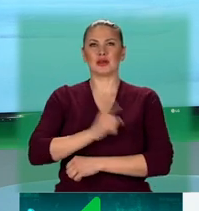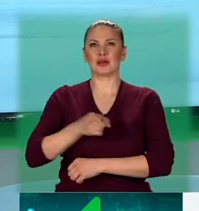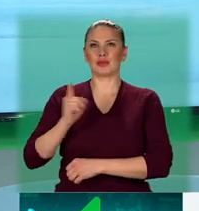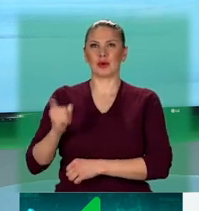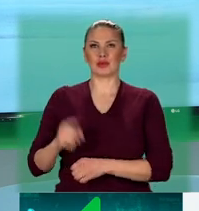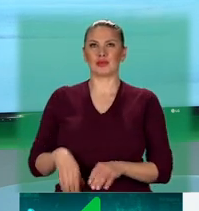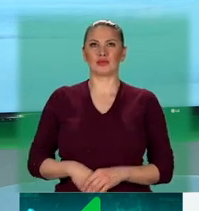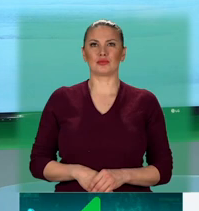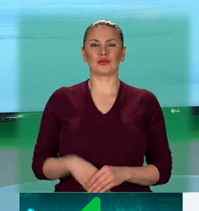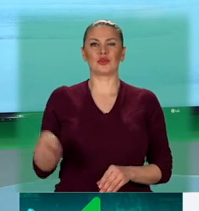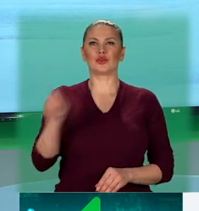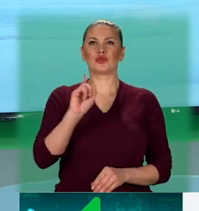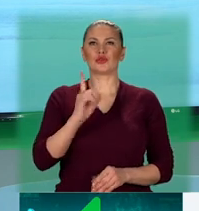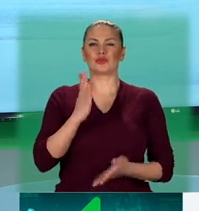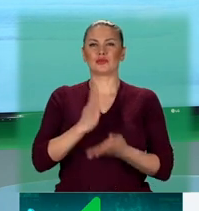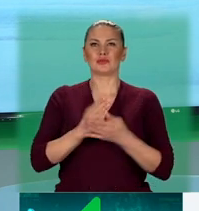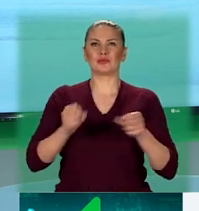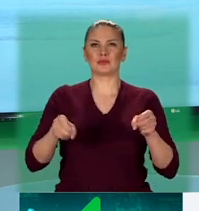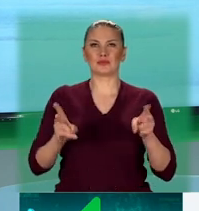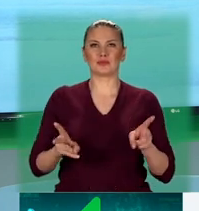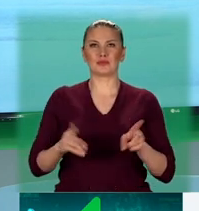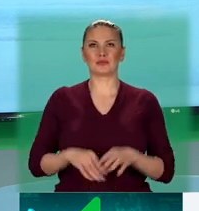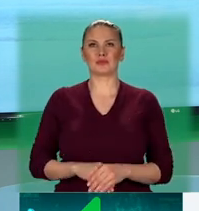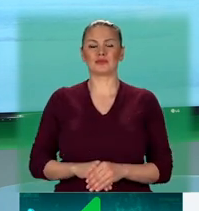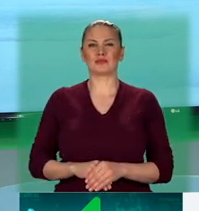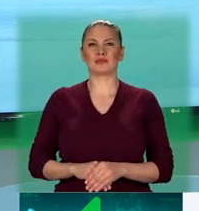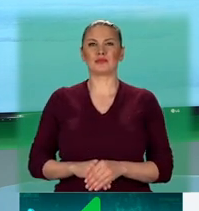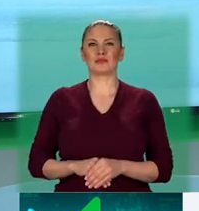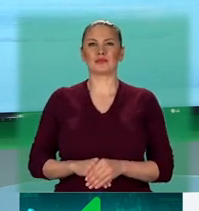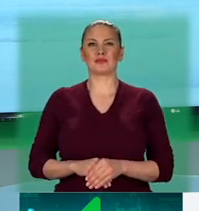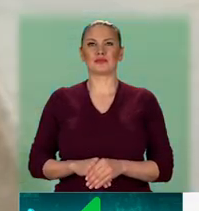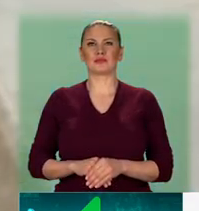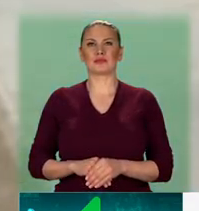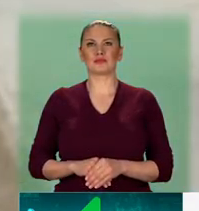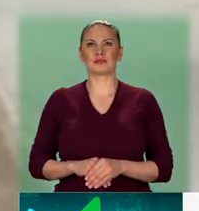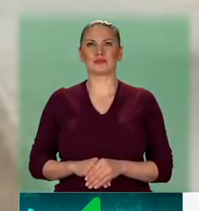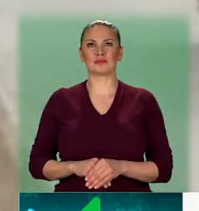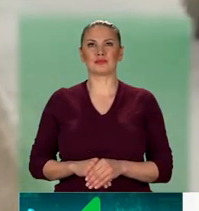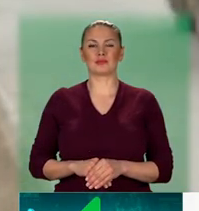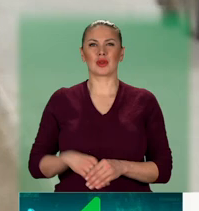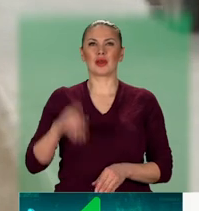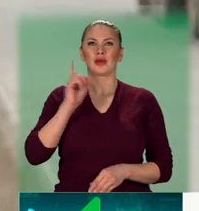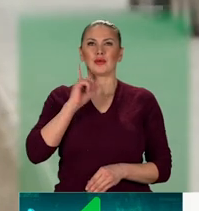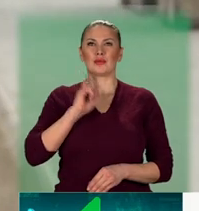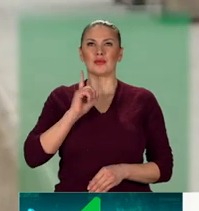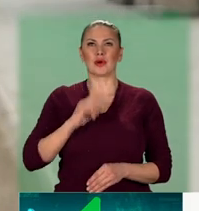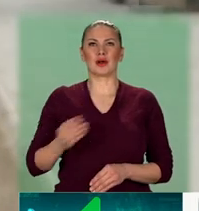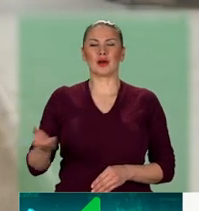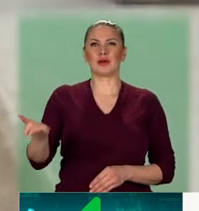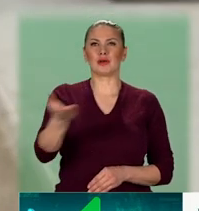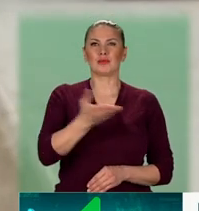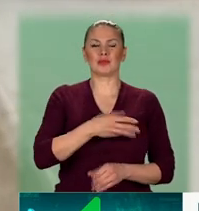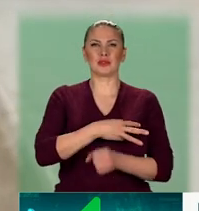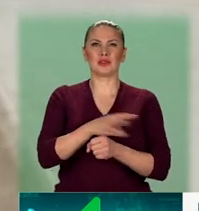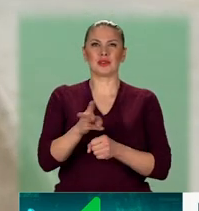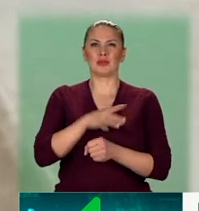На озеро Изменчивое к любителям зимних развлечений отправилась наша съемочная группа. Пока мои коллеги снимают отсутствие трафика в областном